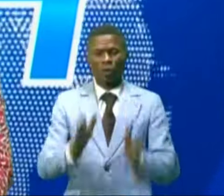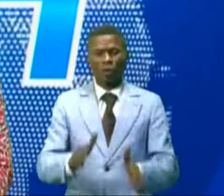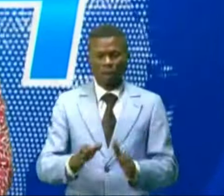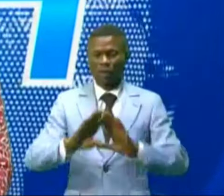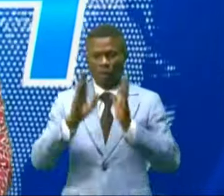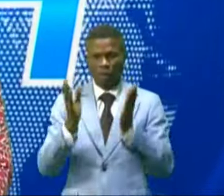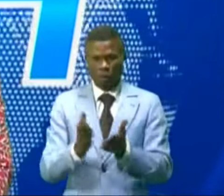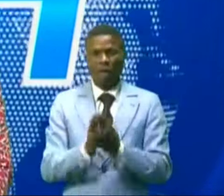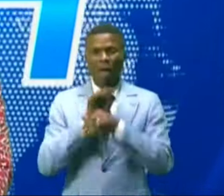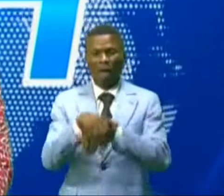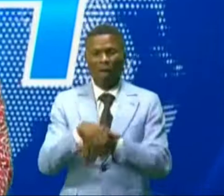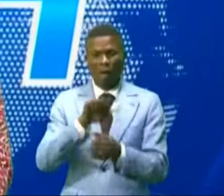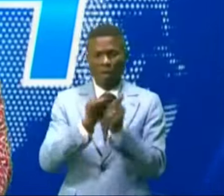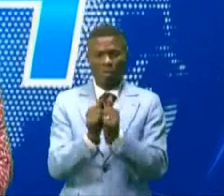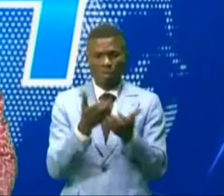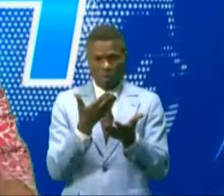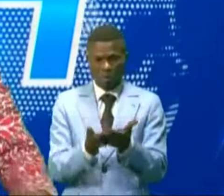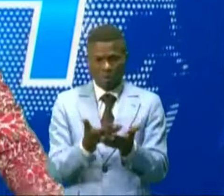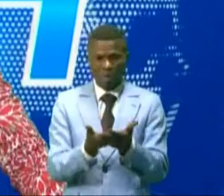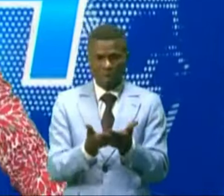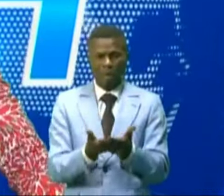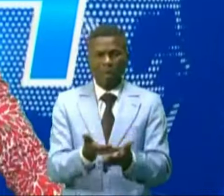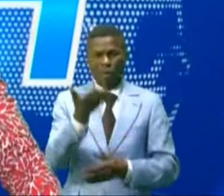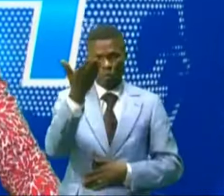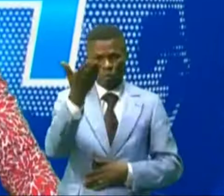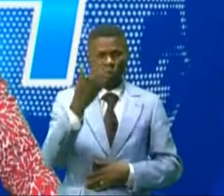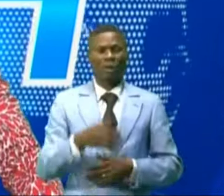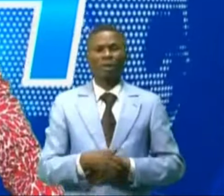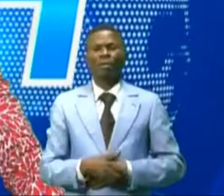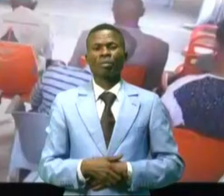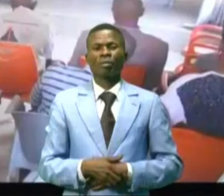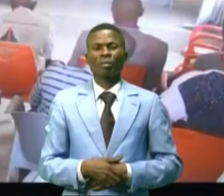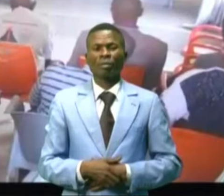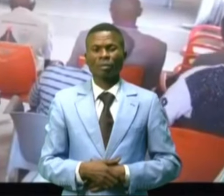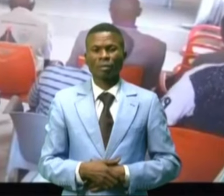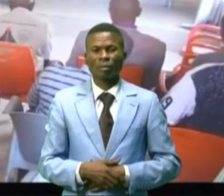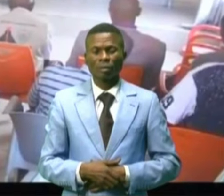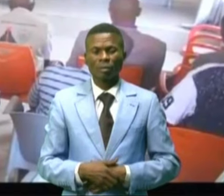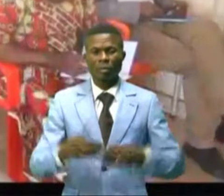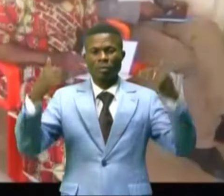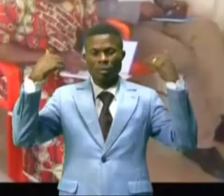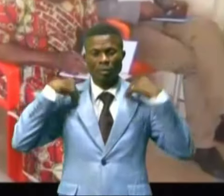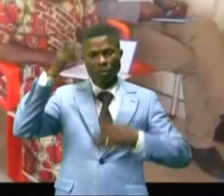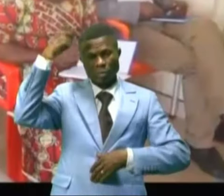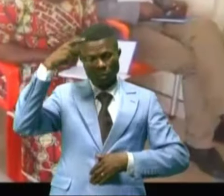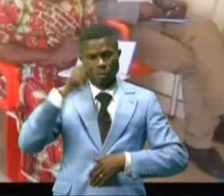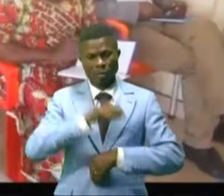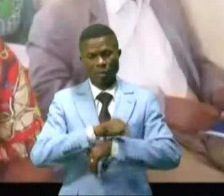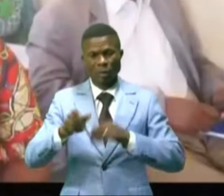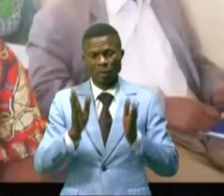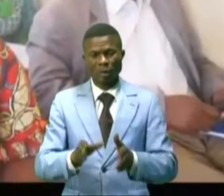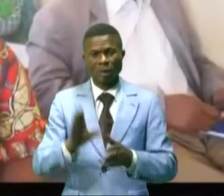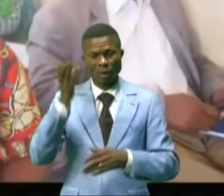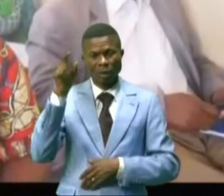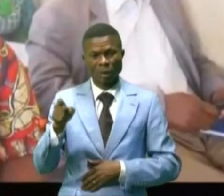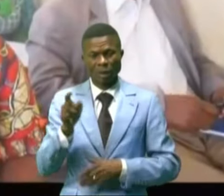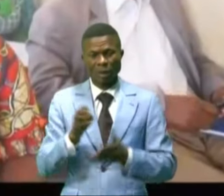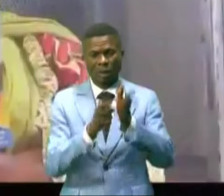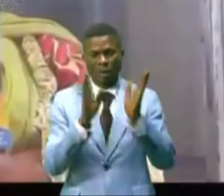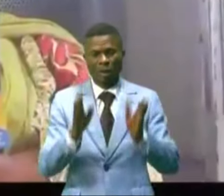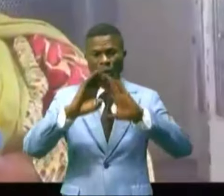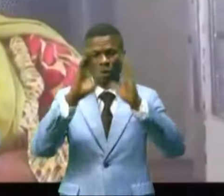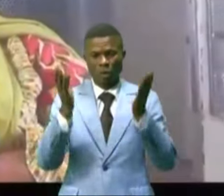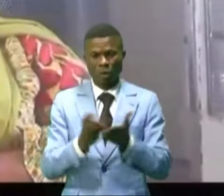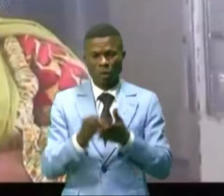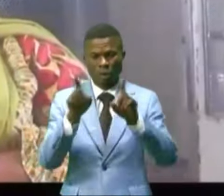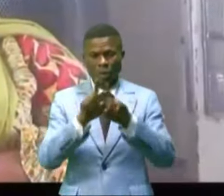à s'impliquer dans cette lutte. Reportage. Les autorités politico-administratives locales, les leaders communautaires ainsi